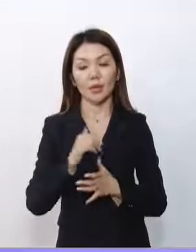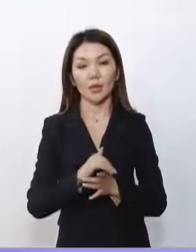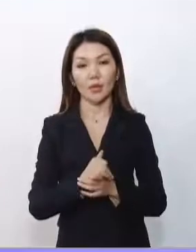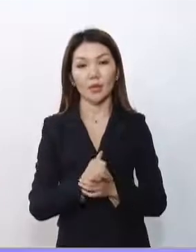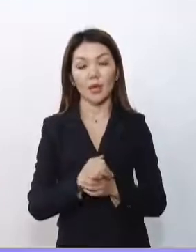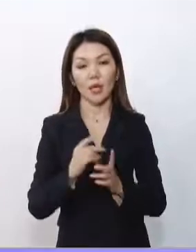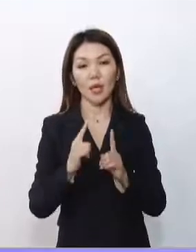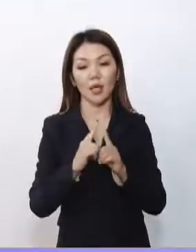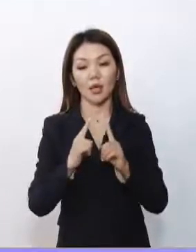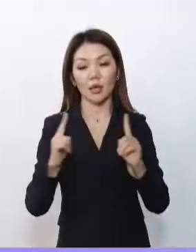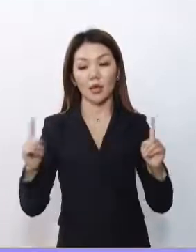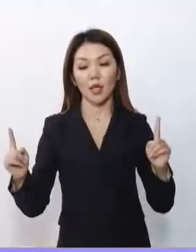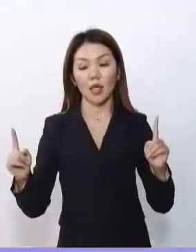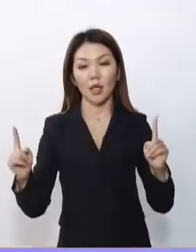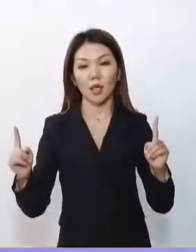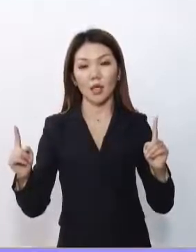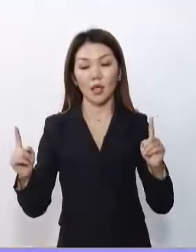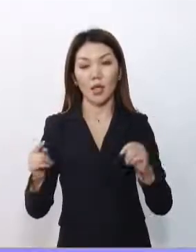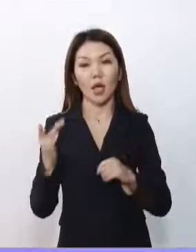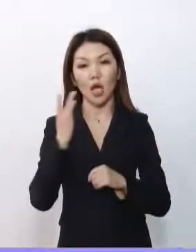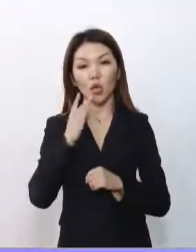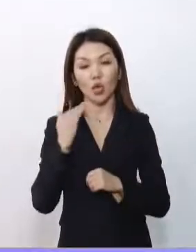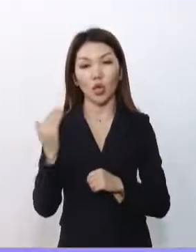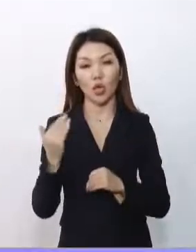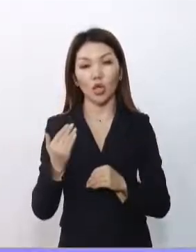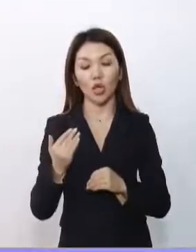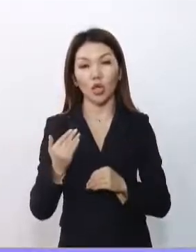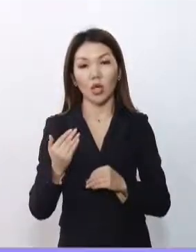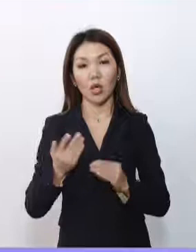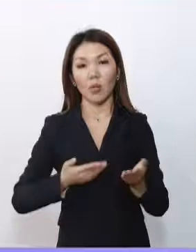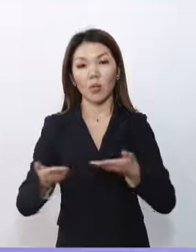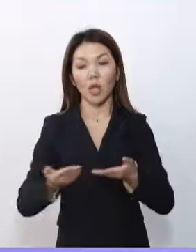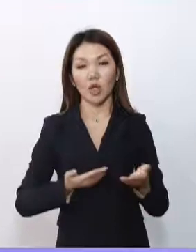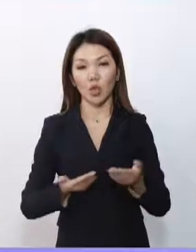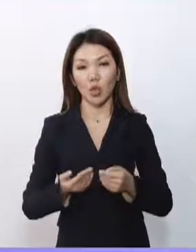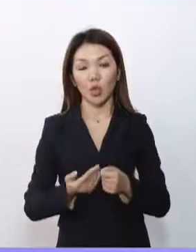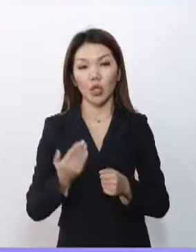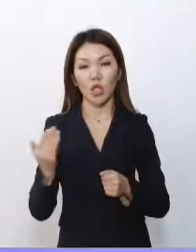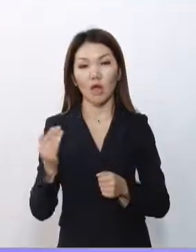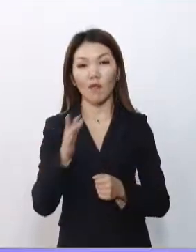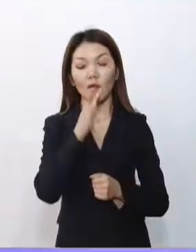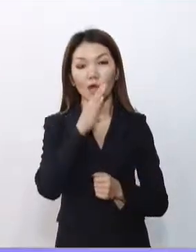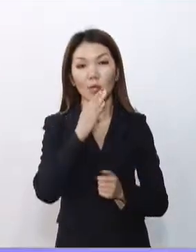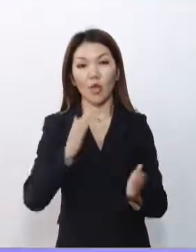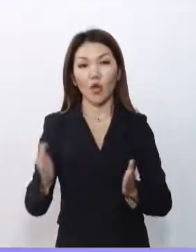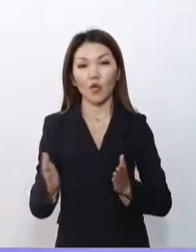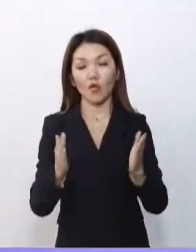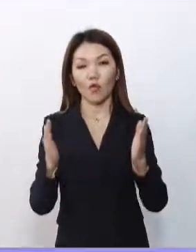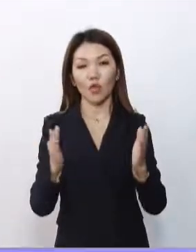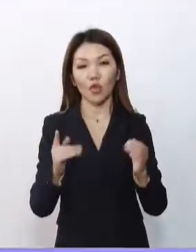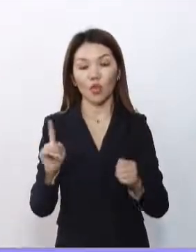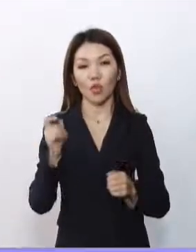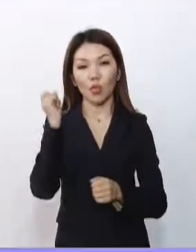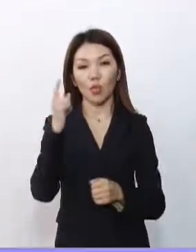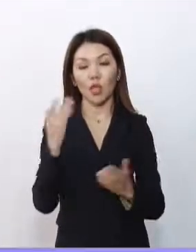которое он прошел и во время пути чтобы узнать